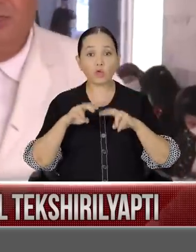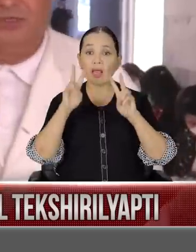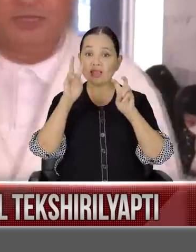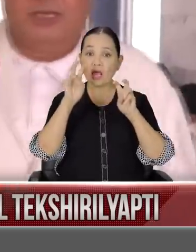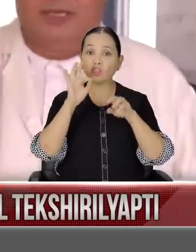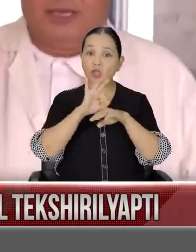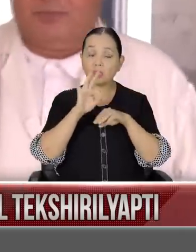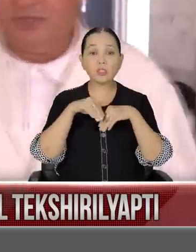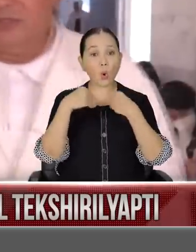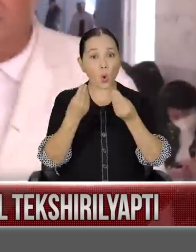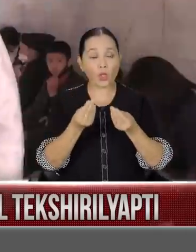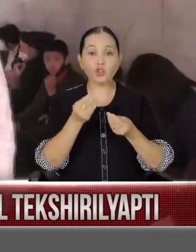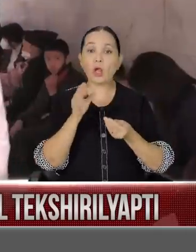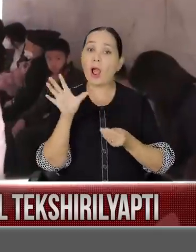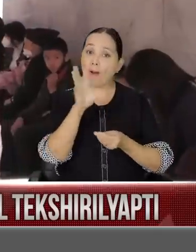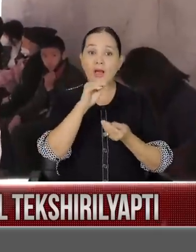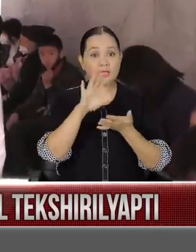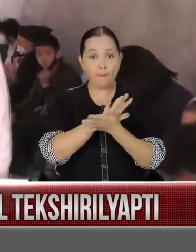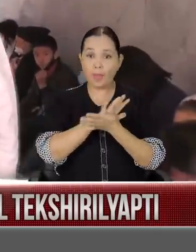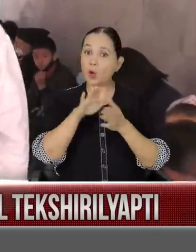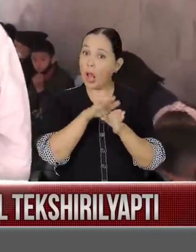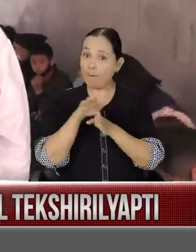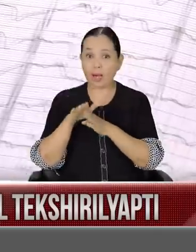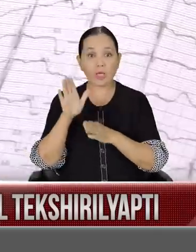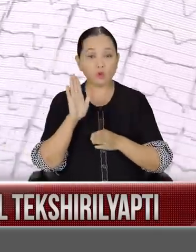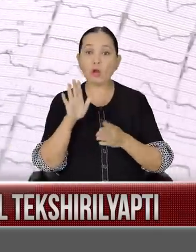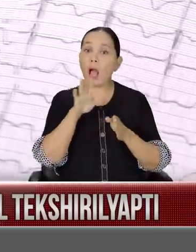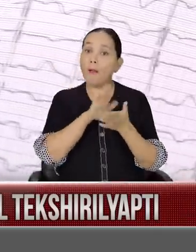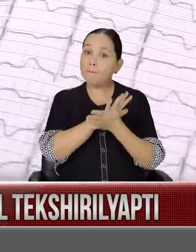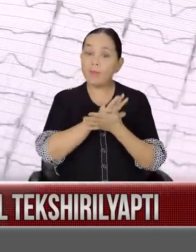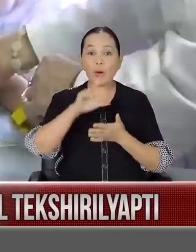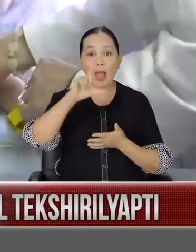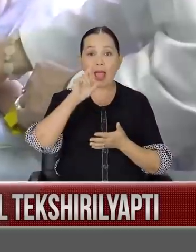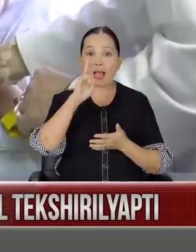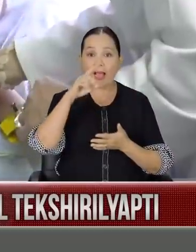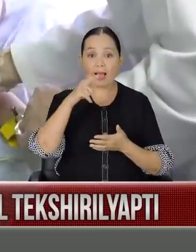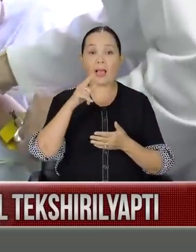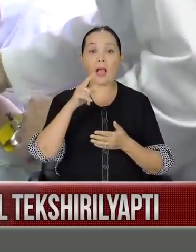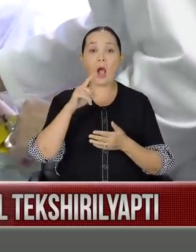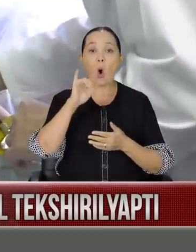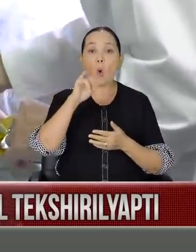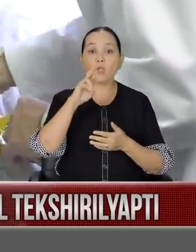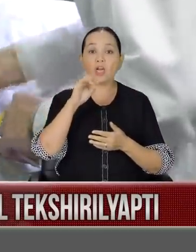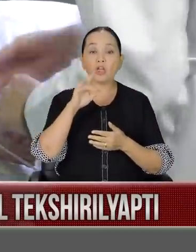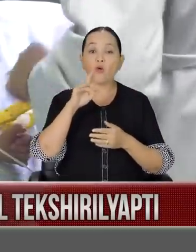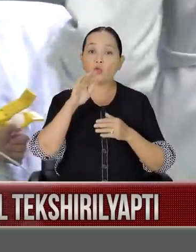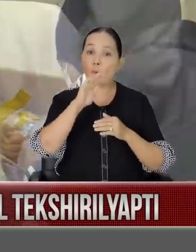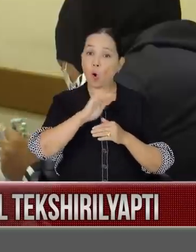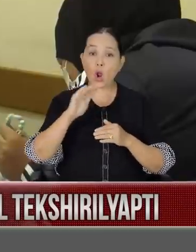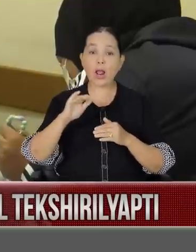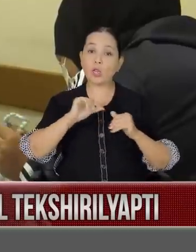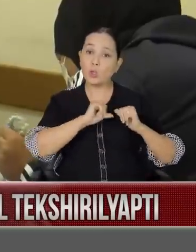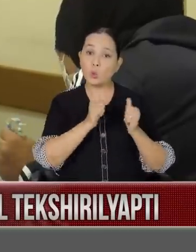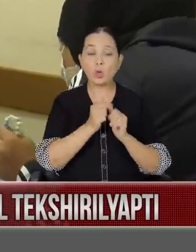tashxis qo'yish hammasi bepul amalga oshiriladi. Bepul EKG va ultratovush tekshiruvlari natijasiga ko'ra bolani yuragida